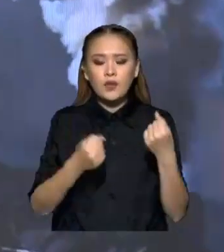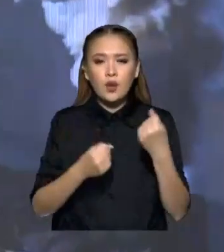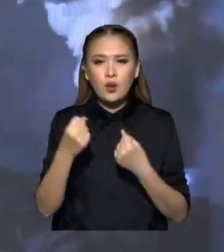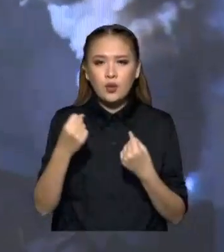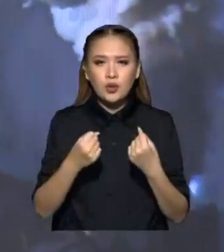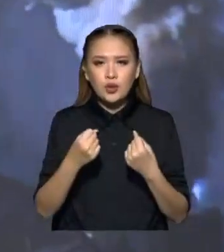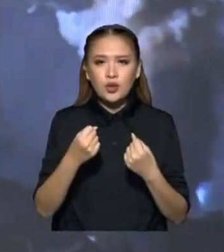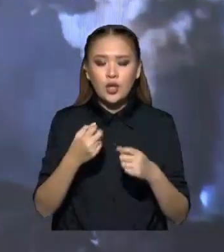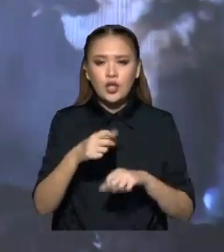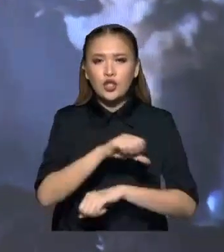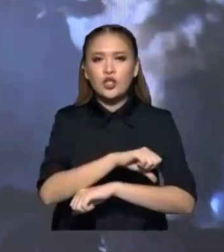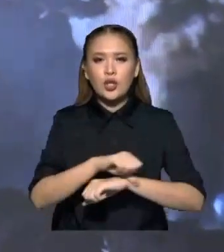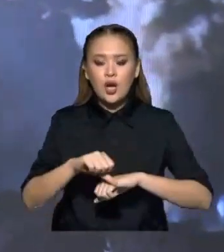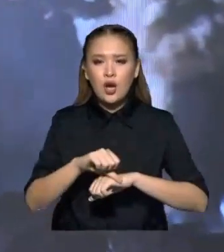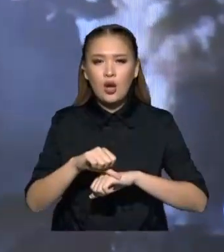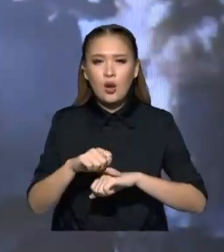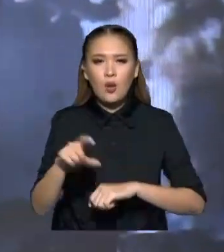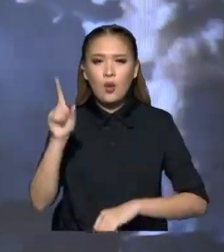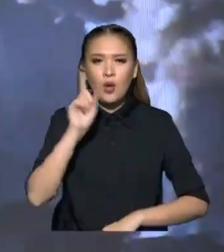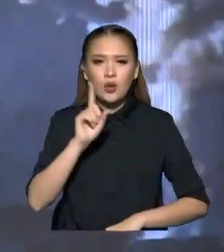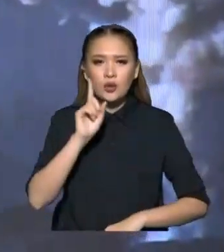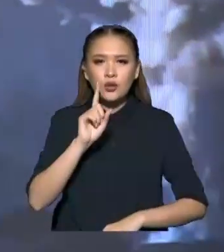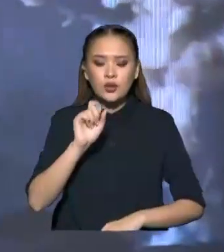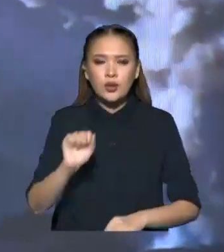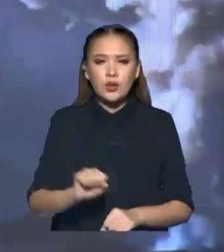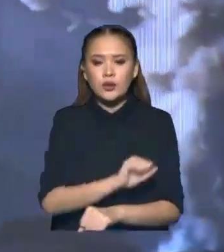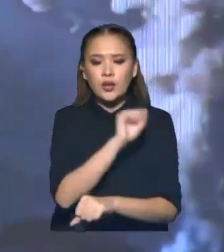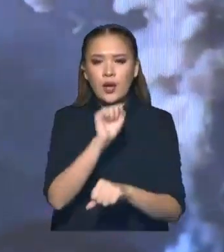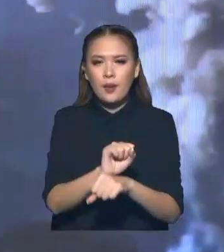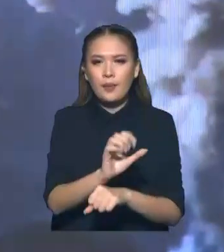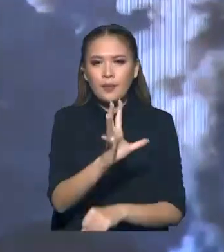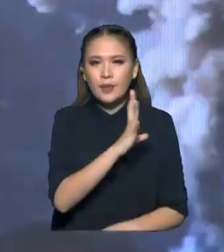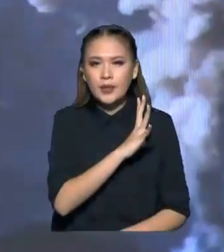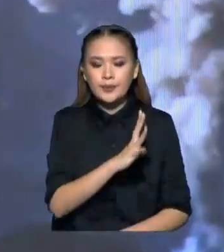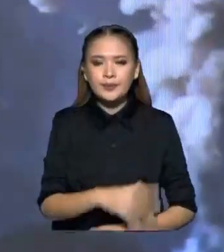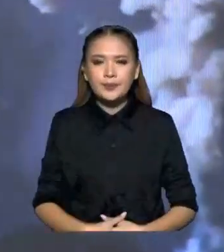автокөліктен шекараға шығаруға уақытша шектеу енгізді.